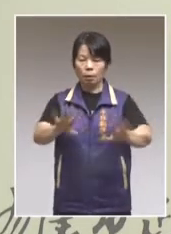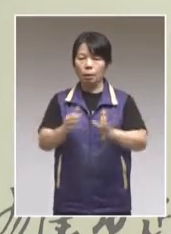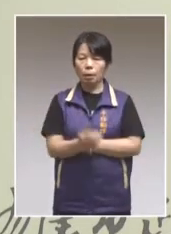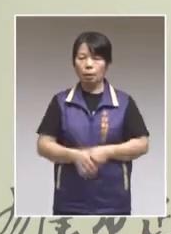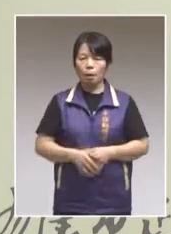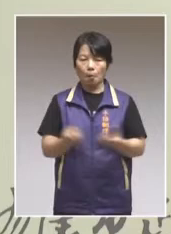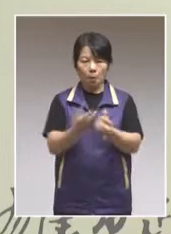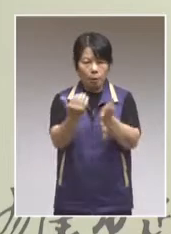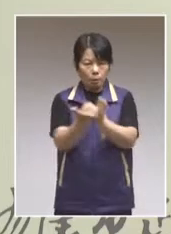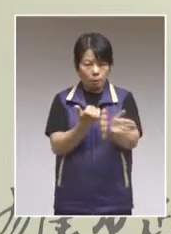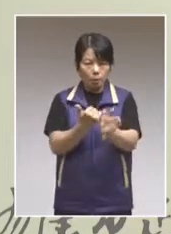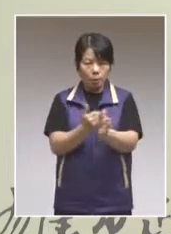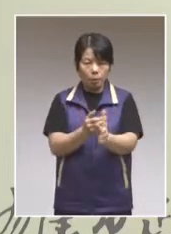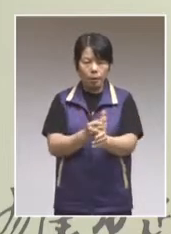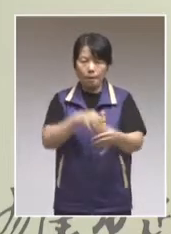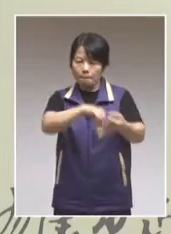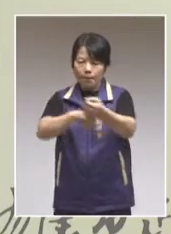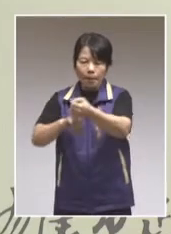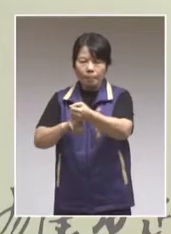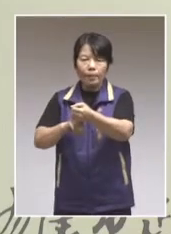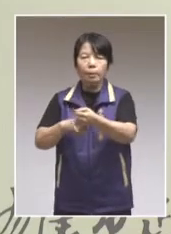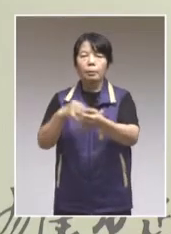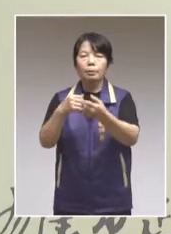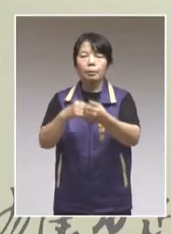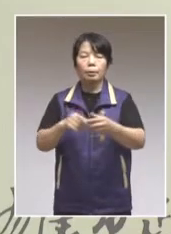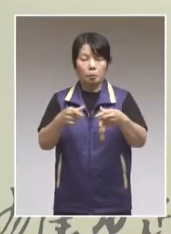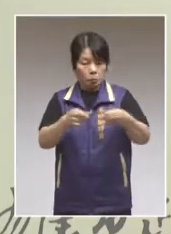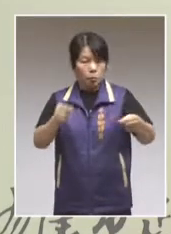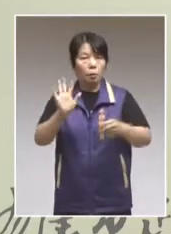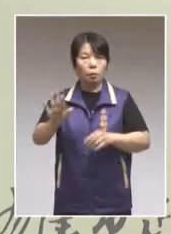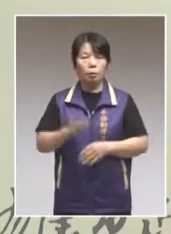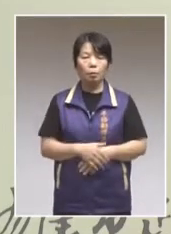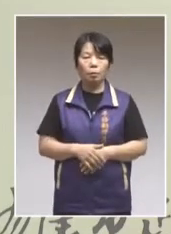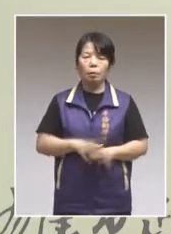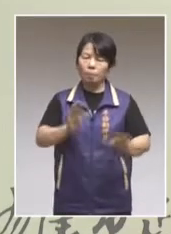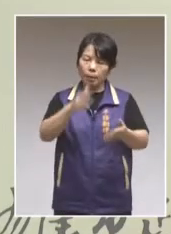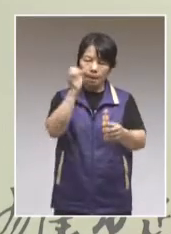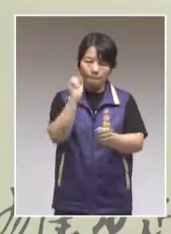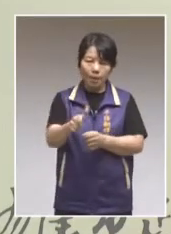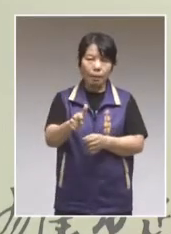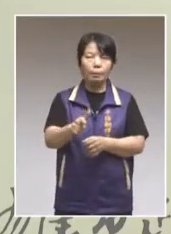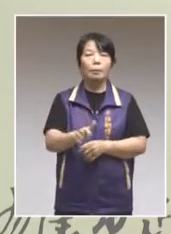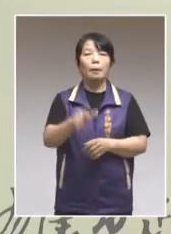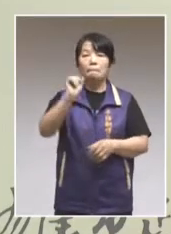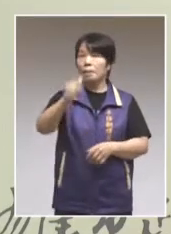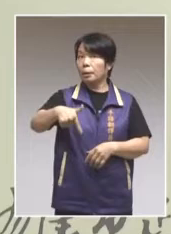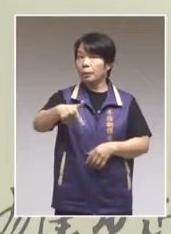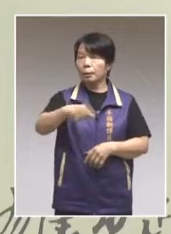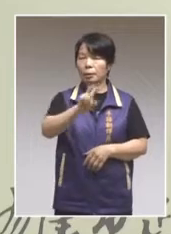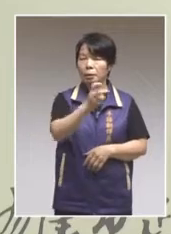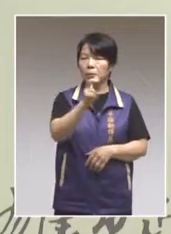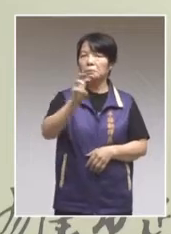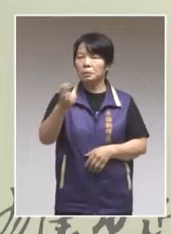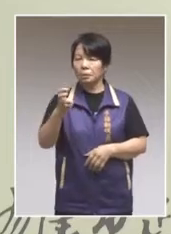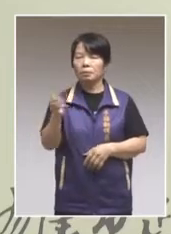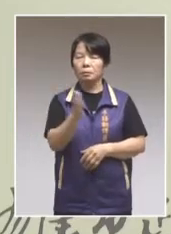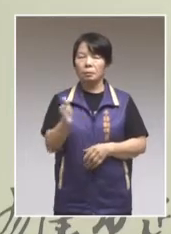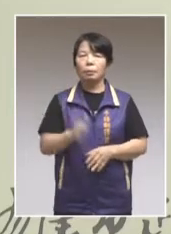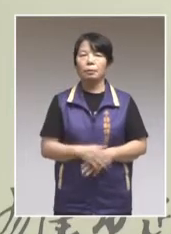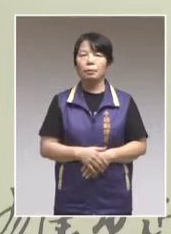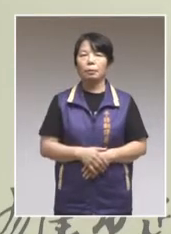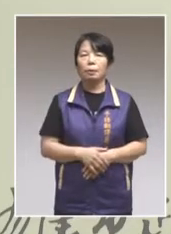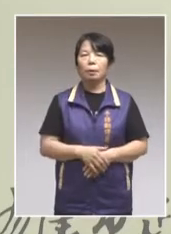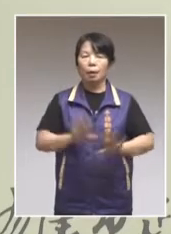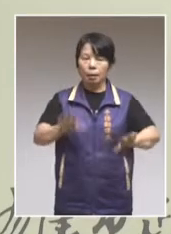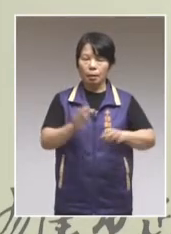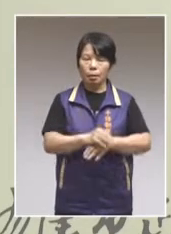署开始买这个快筛试剂，而且我们下单一次就是10万、20万，所以在一月的时候我们就开始主动开始在积